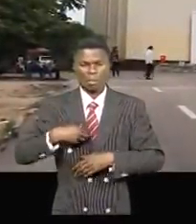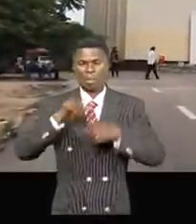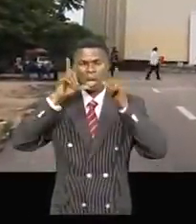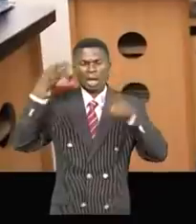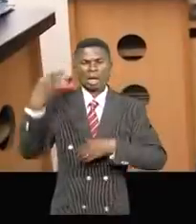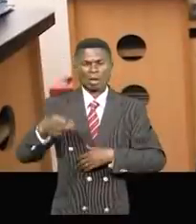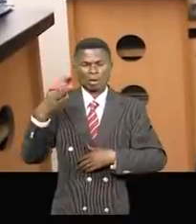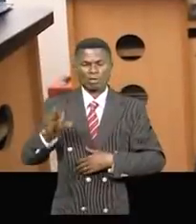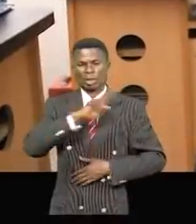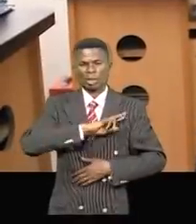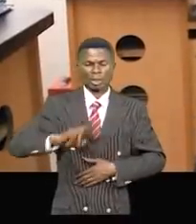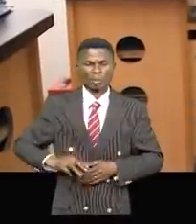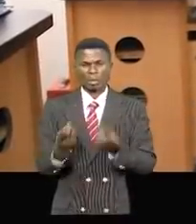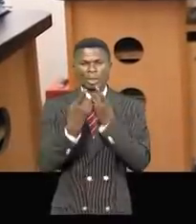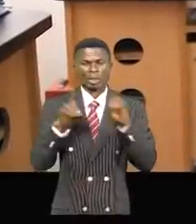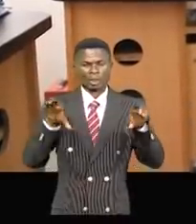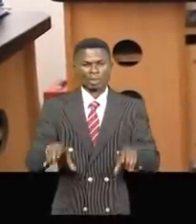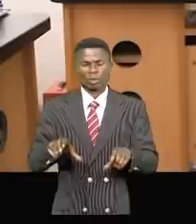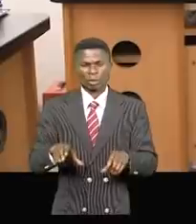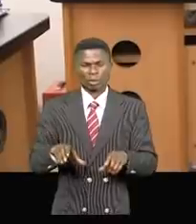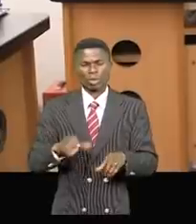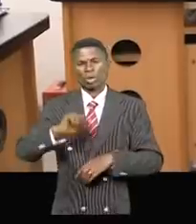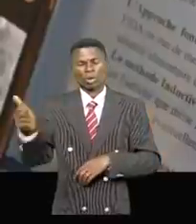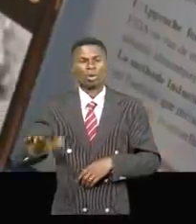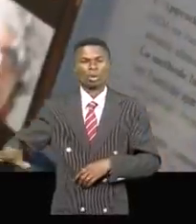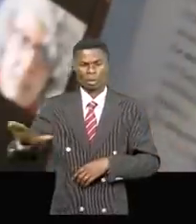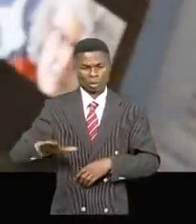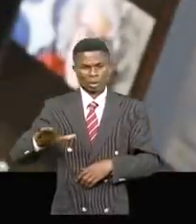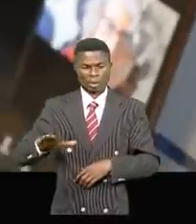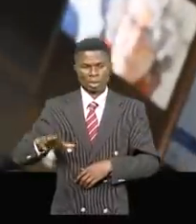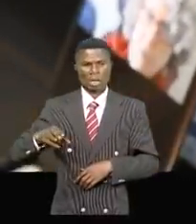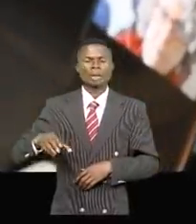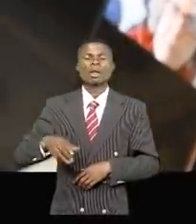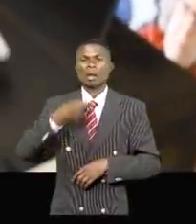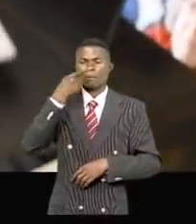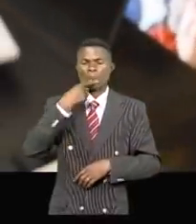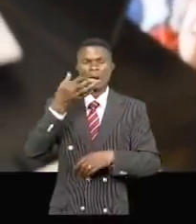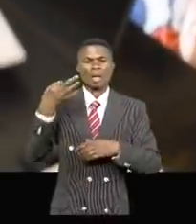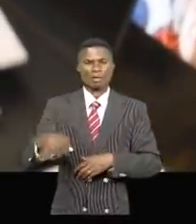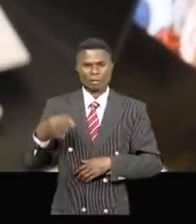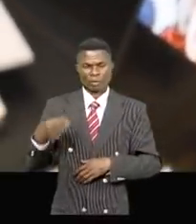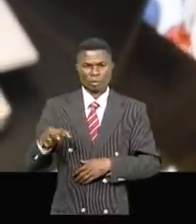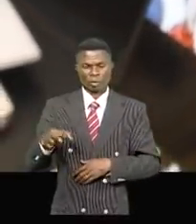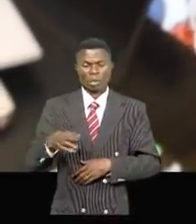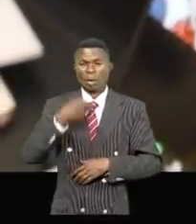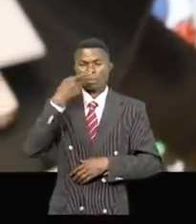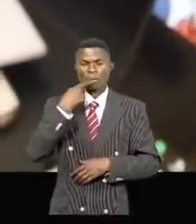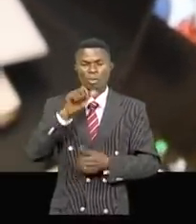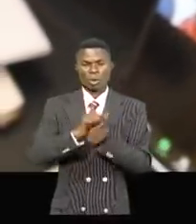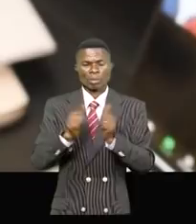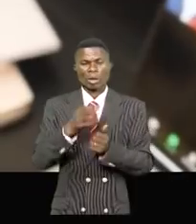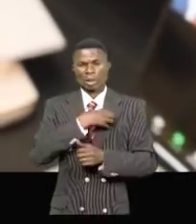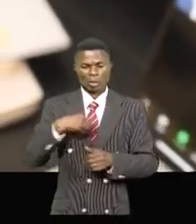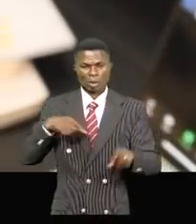femmes de la République démocratique du Congo et celles d'autres pays ayant en partage la langue française a tablé sur la femme en